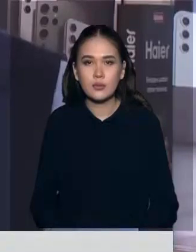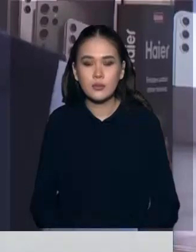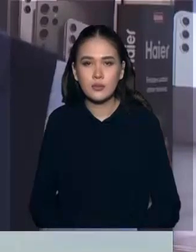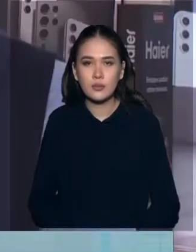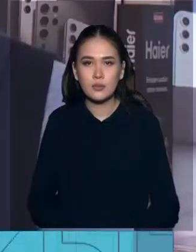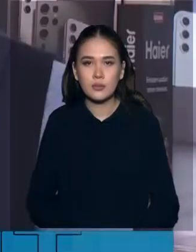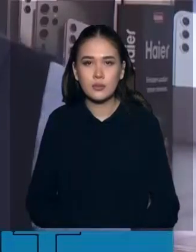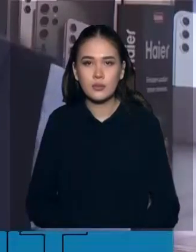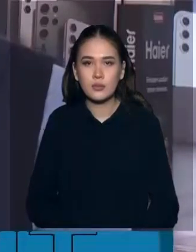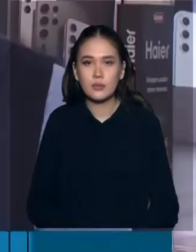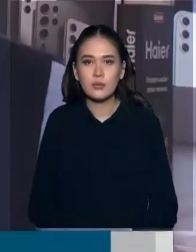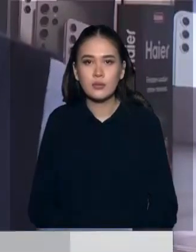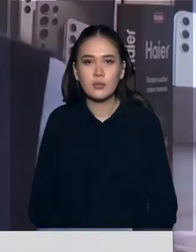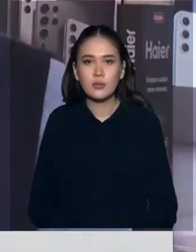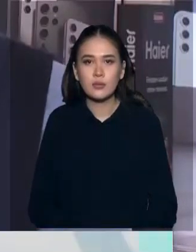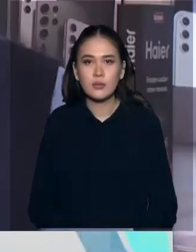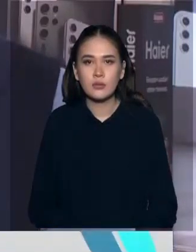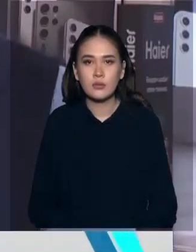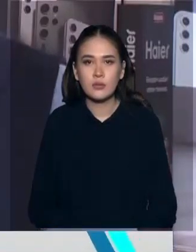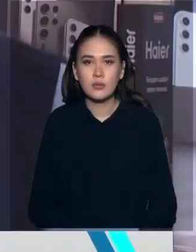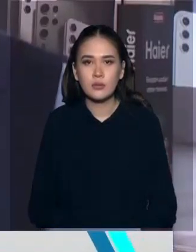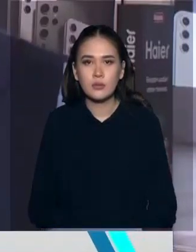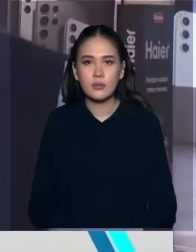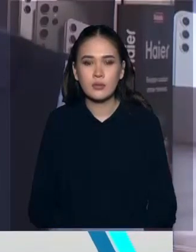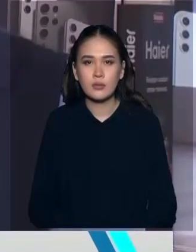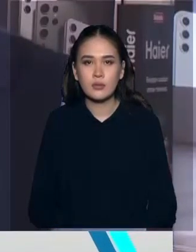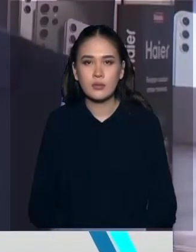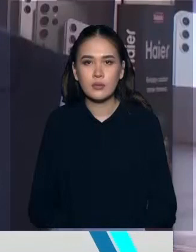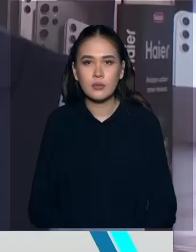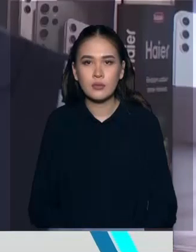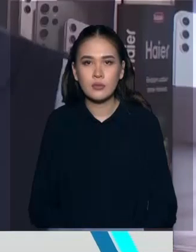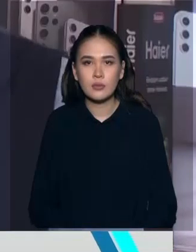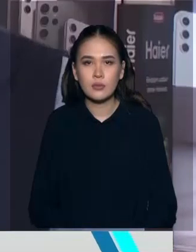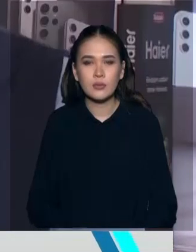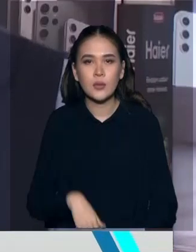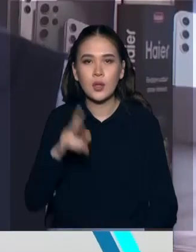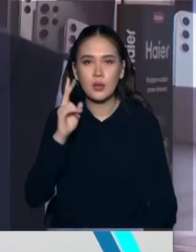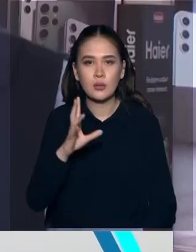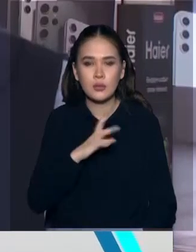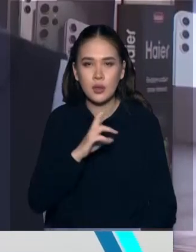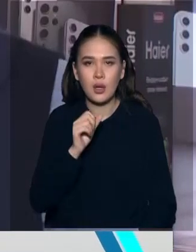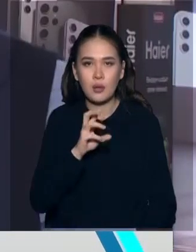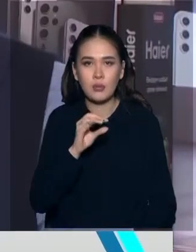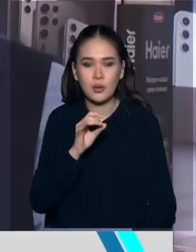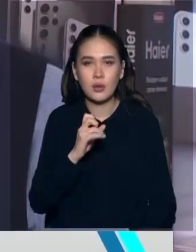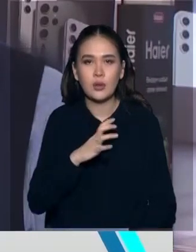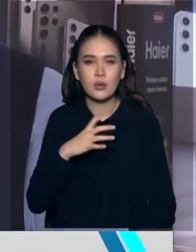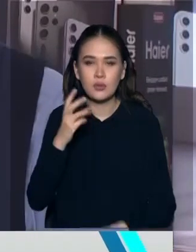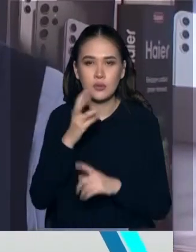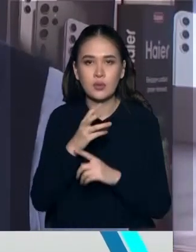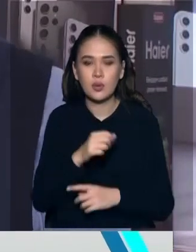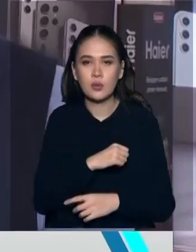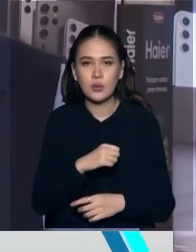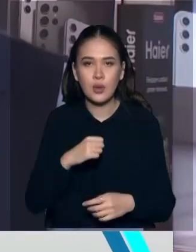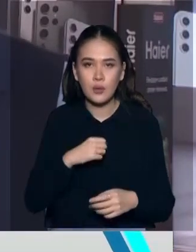не так важны, а важна производительность, хочу обрадовать вас тем, что Galaxy S23 Ultra... Біреулер үшін камераның сапасы емес, құрылғының өзге